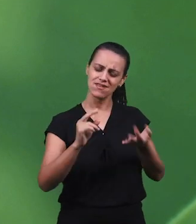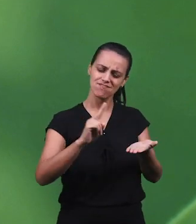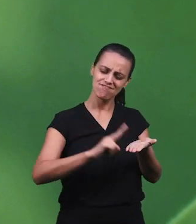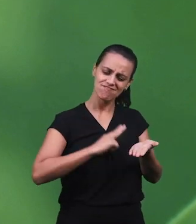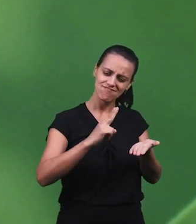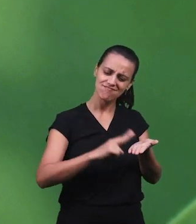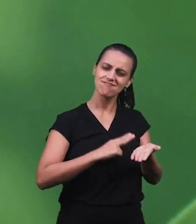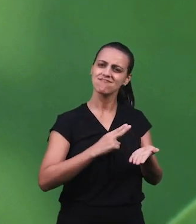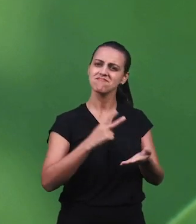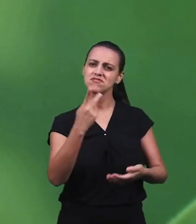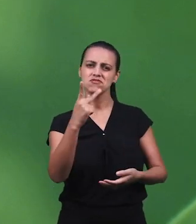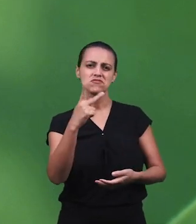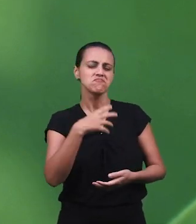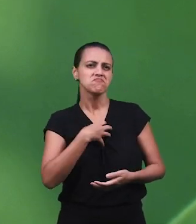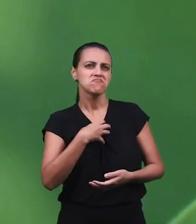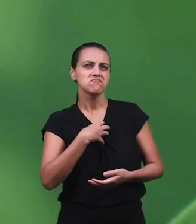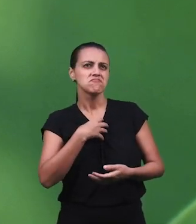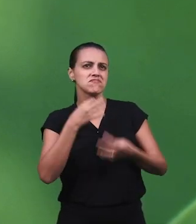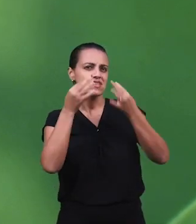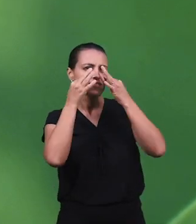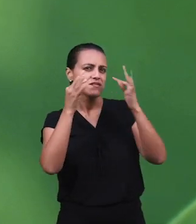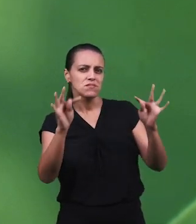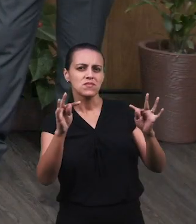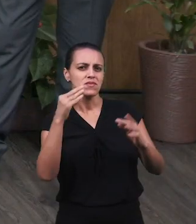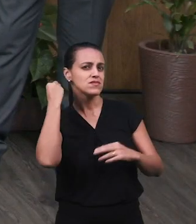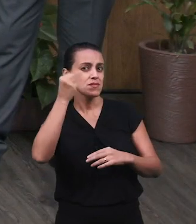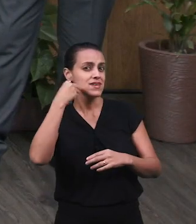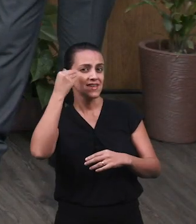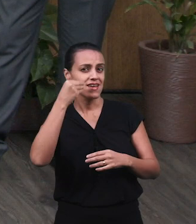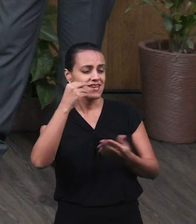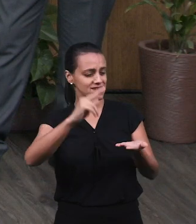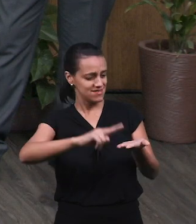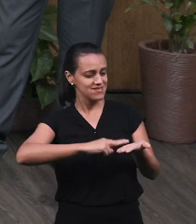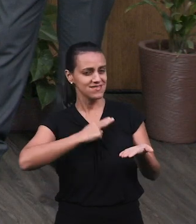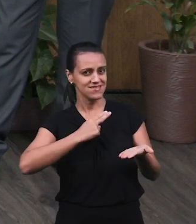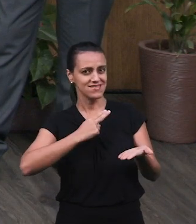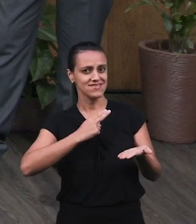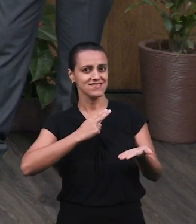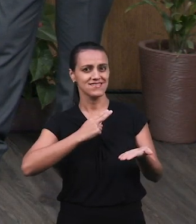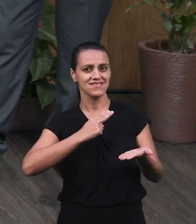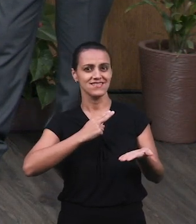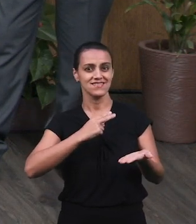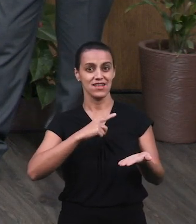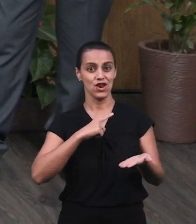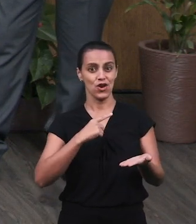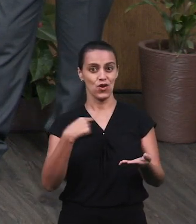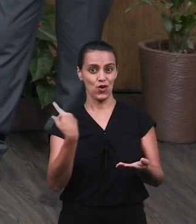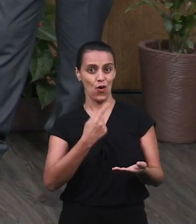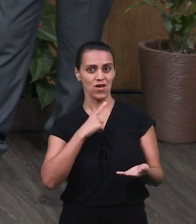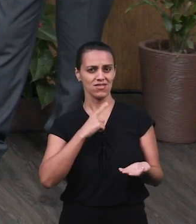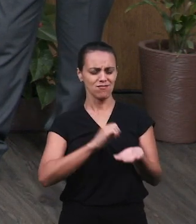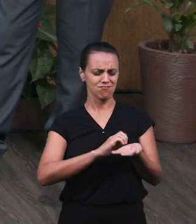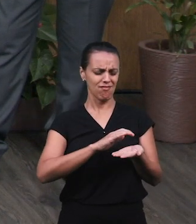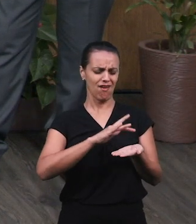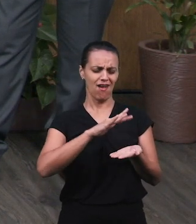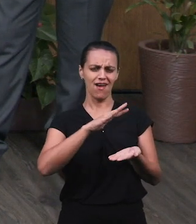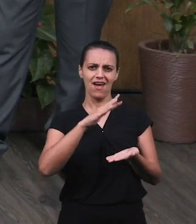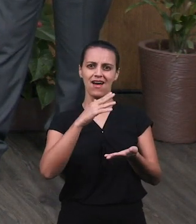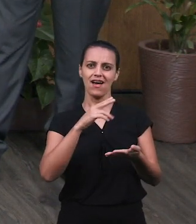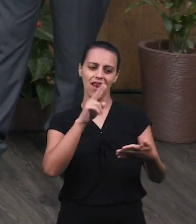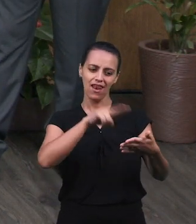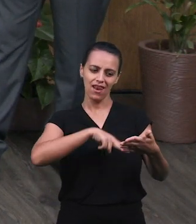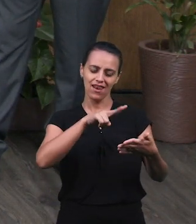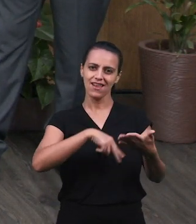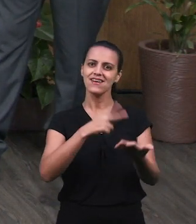message, votre témoignage, votre expérience. Toutes les innombrables messages que nous recevons, ils sont